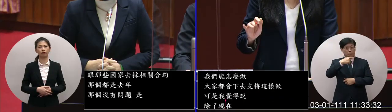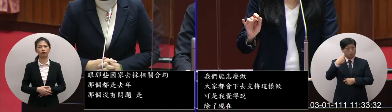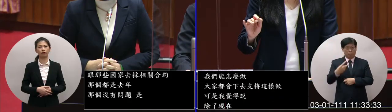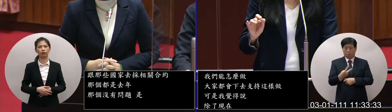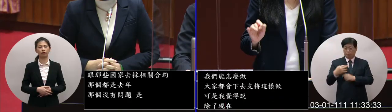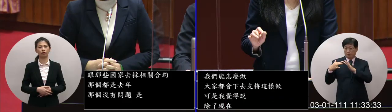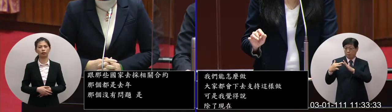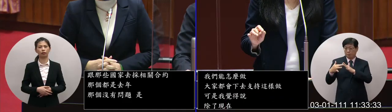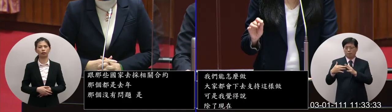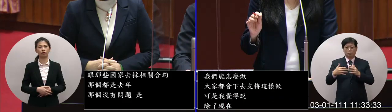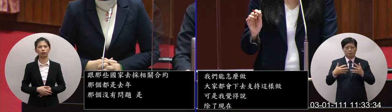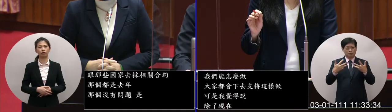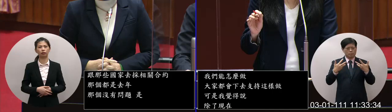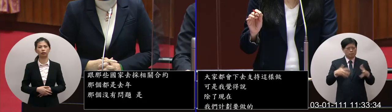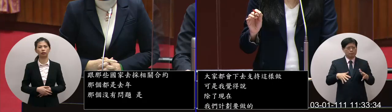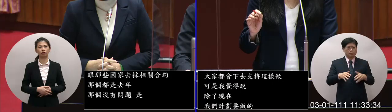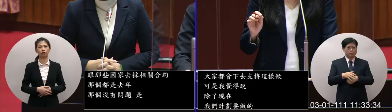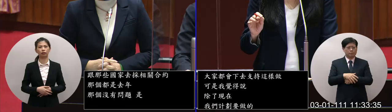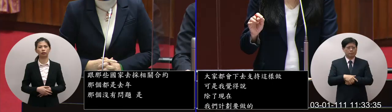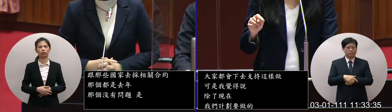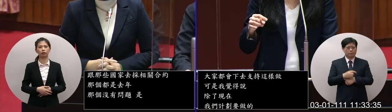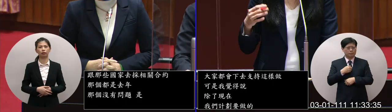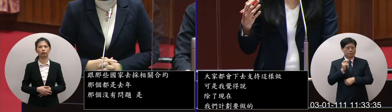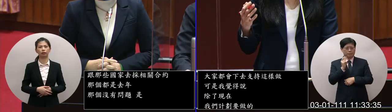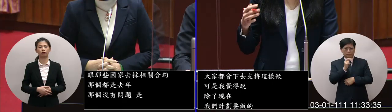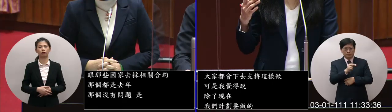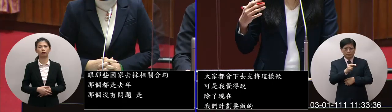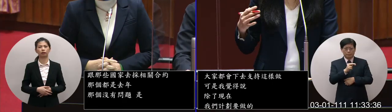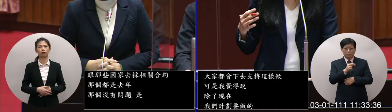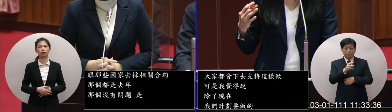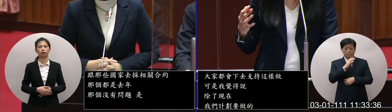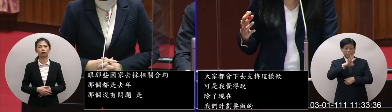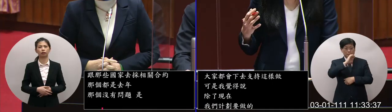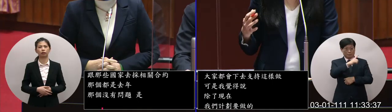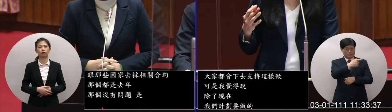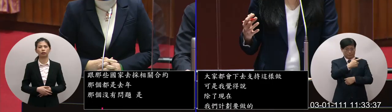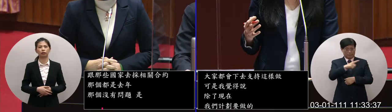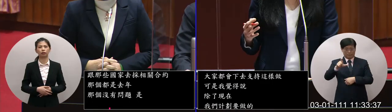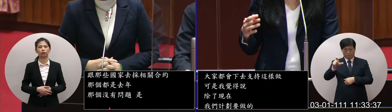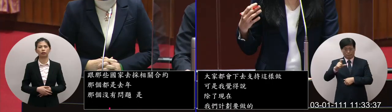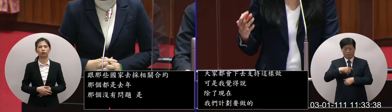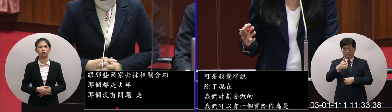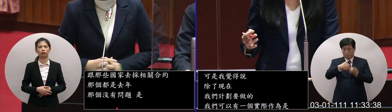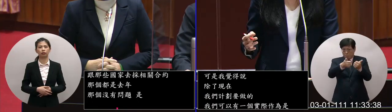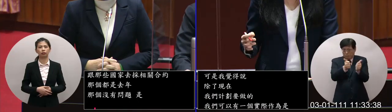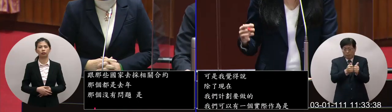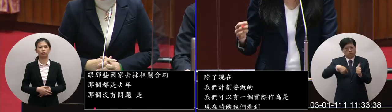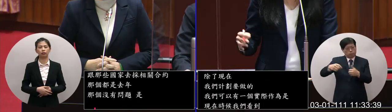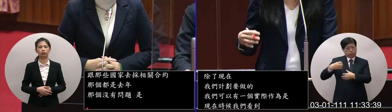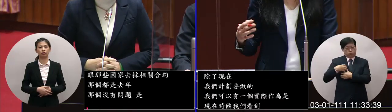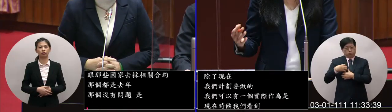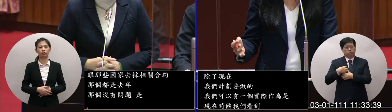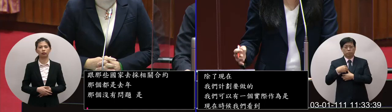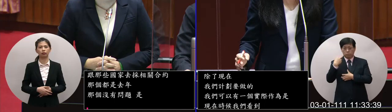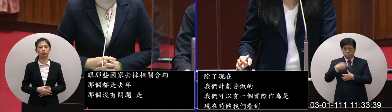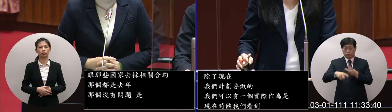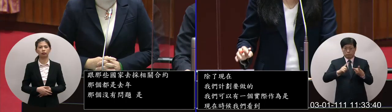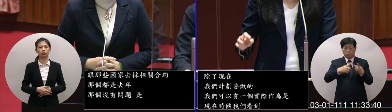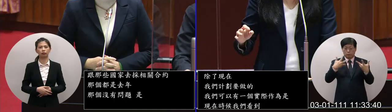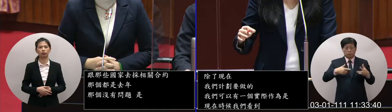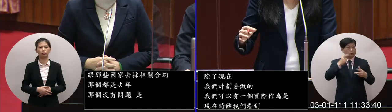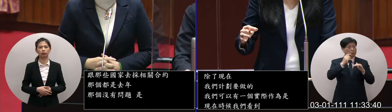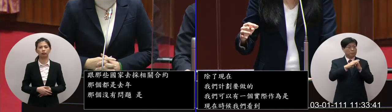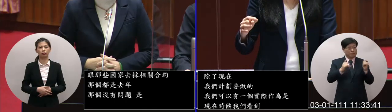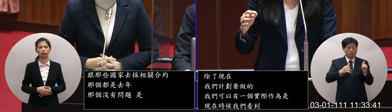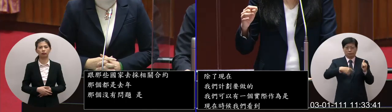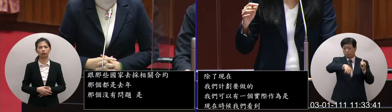此我们看到有很多的这些这16岁到60岁的男丁都去当兵了，我们有看到很多的难民啊，